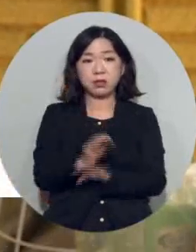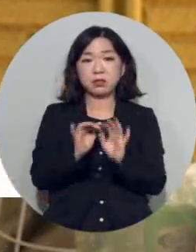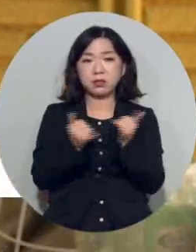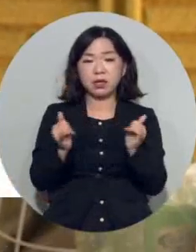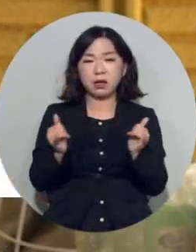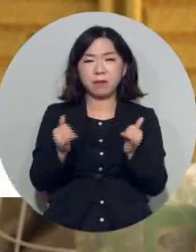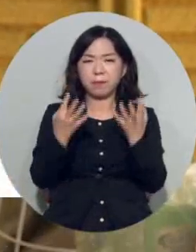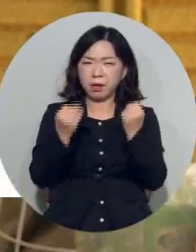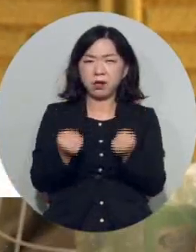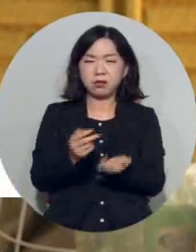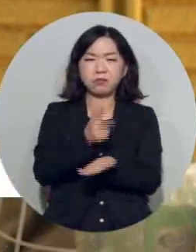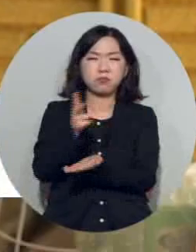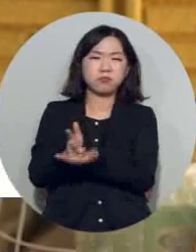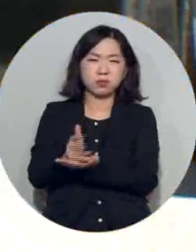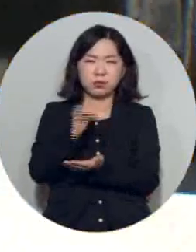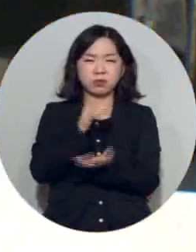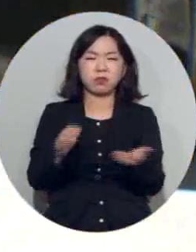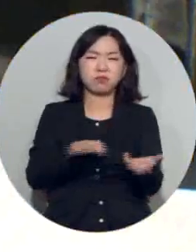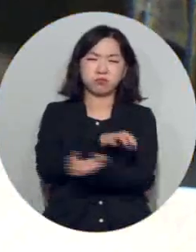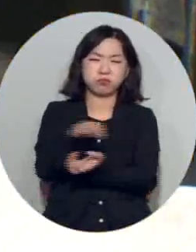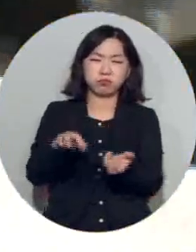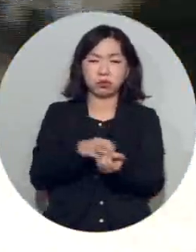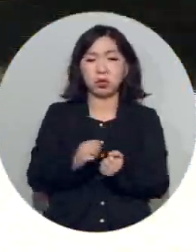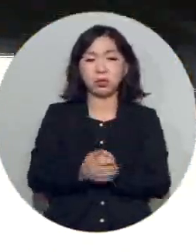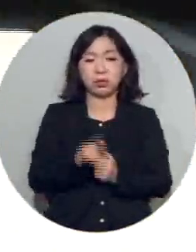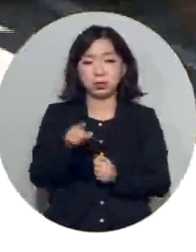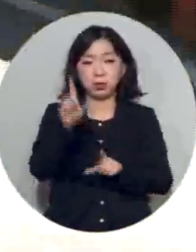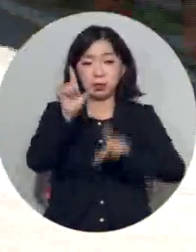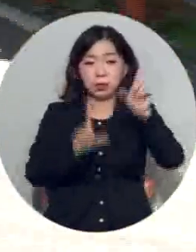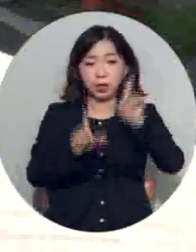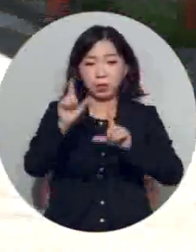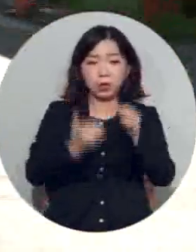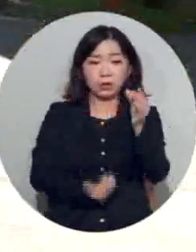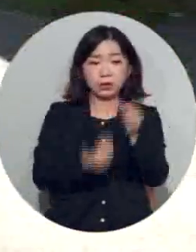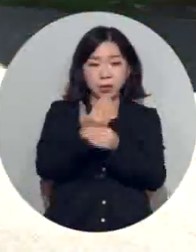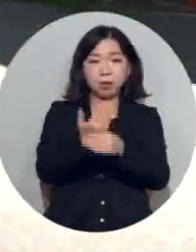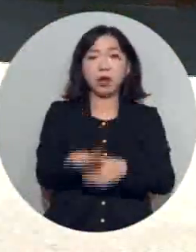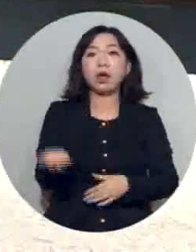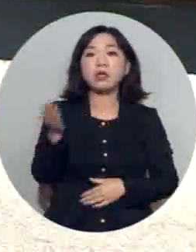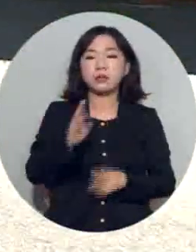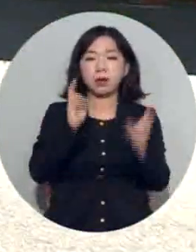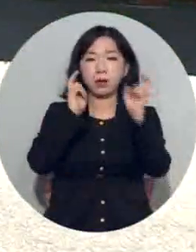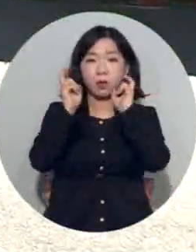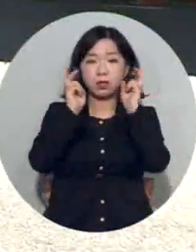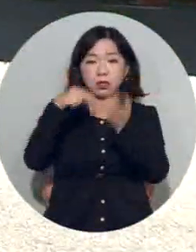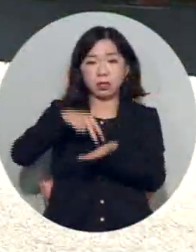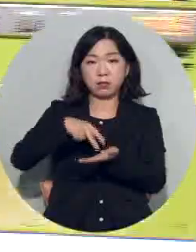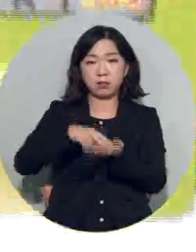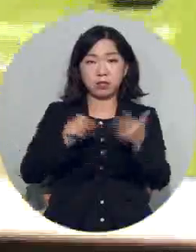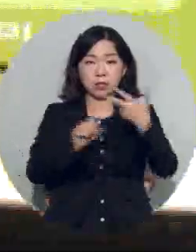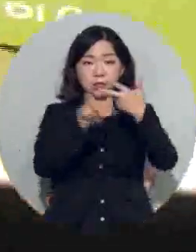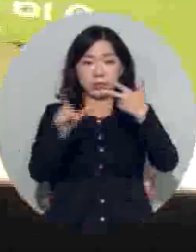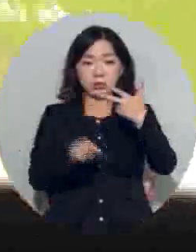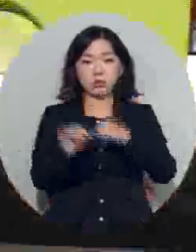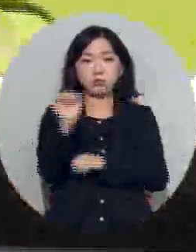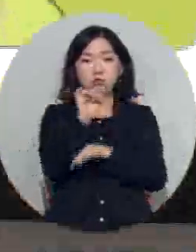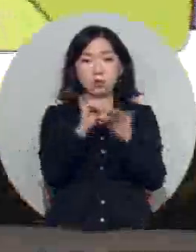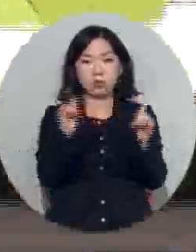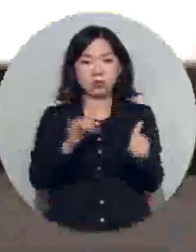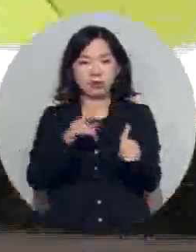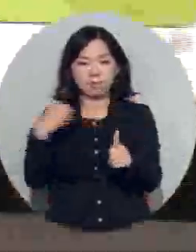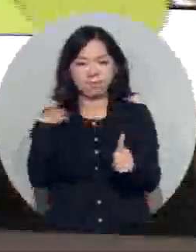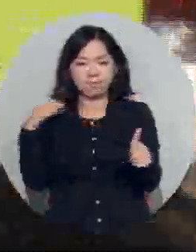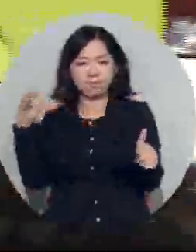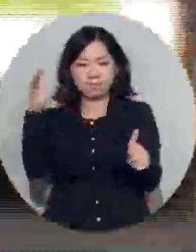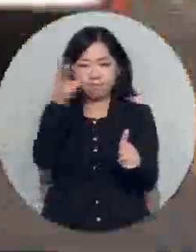차를 많이 대세요. 그래가지고 복잡하죠. 이런 상황에서 사고가 났지만 버스 회사는 지난 7월 해당 기사에게 책임을